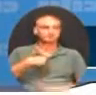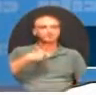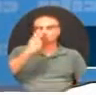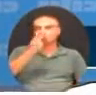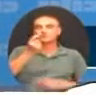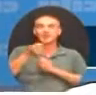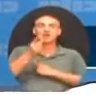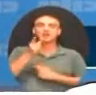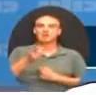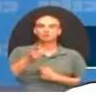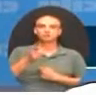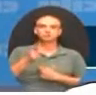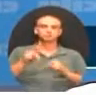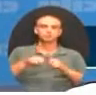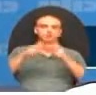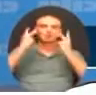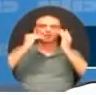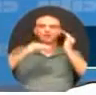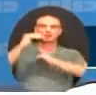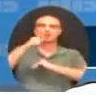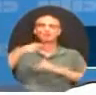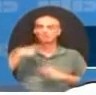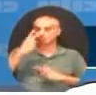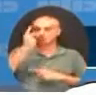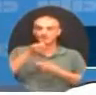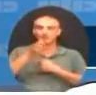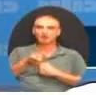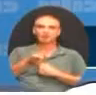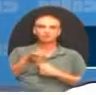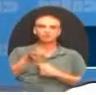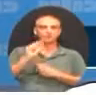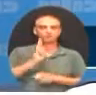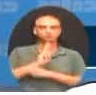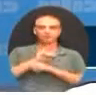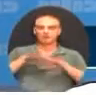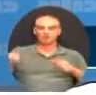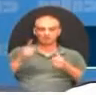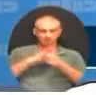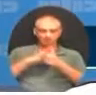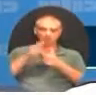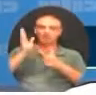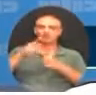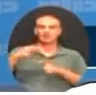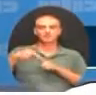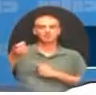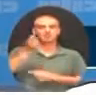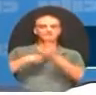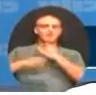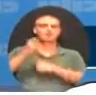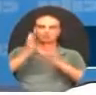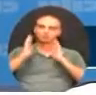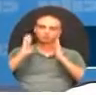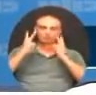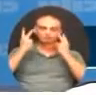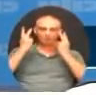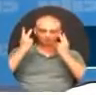רואים בחקלאות כערך עליון. אנחנו רואים בחקלאות גם שמירה על הקרקע, גם ענף כלכלי מאוד